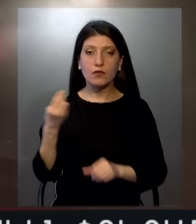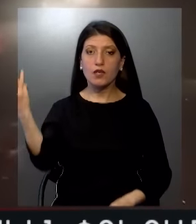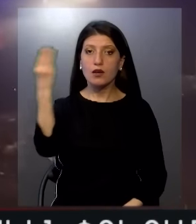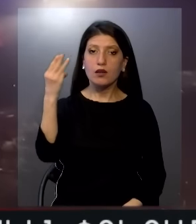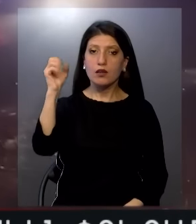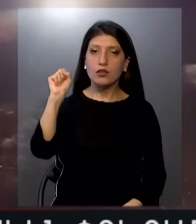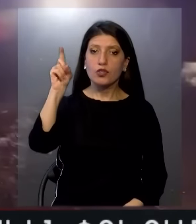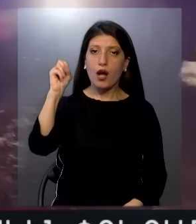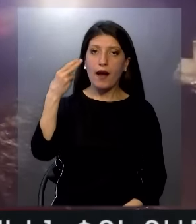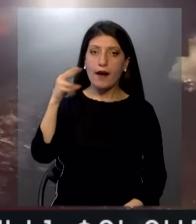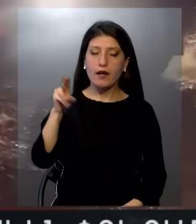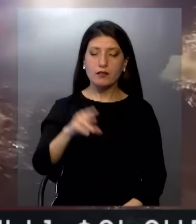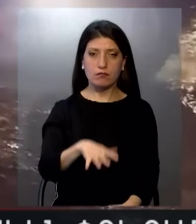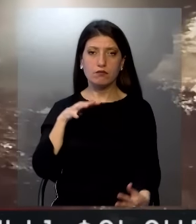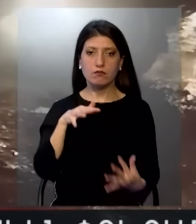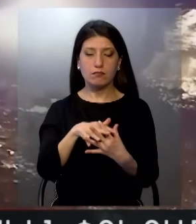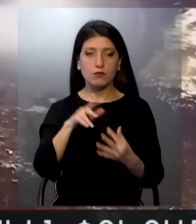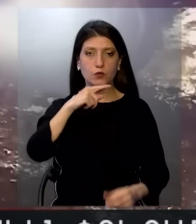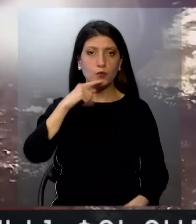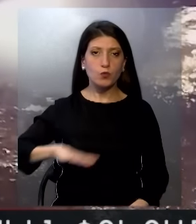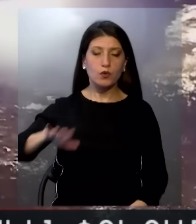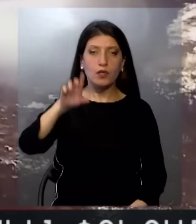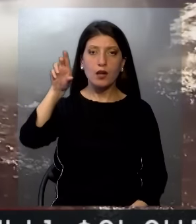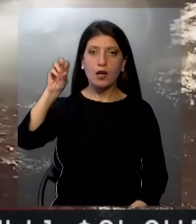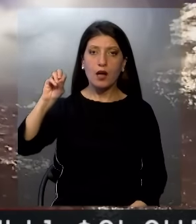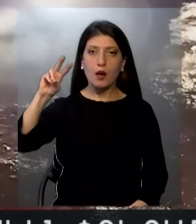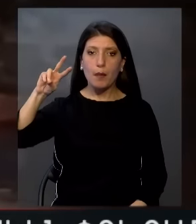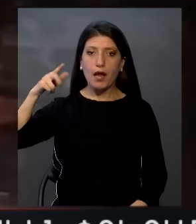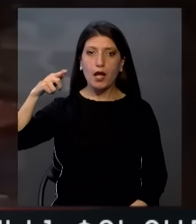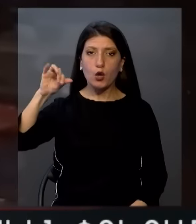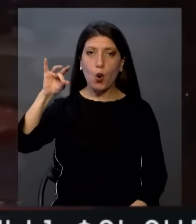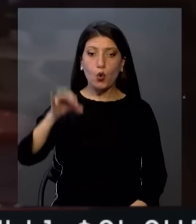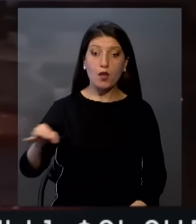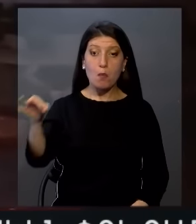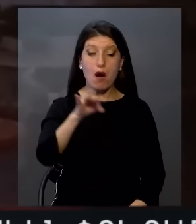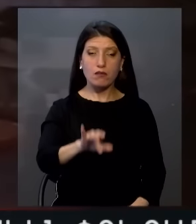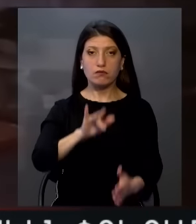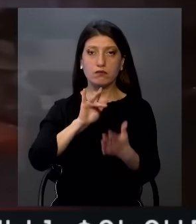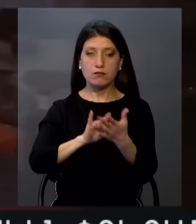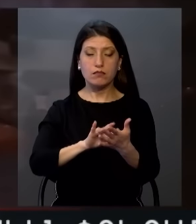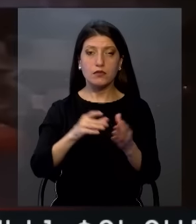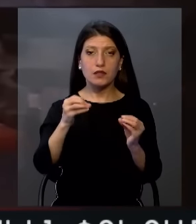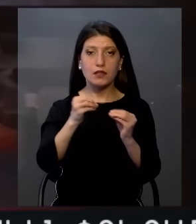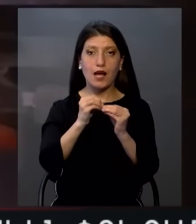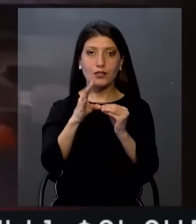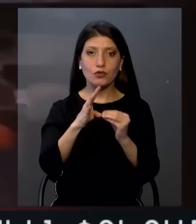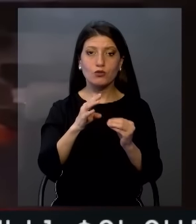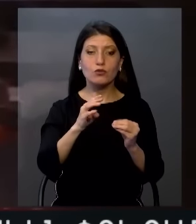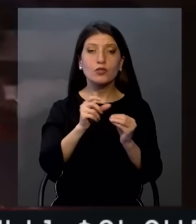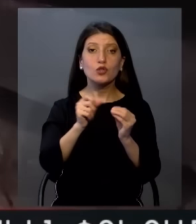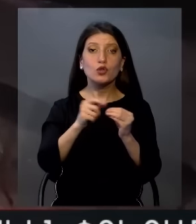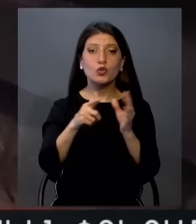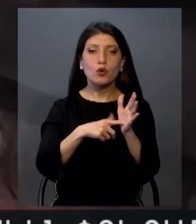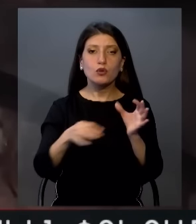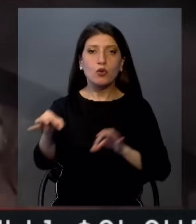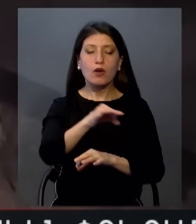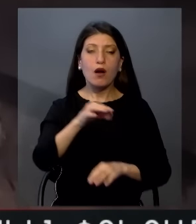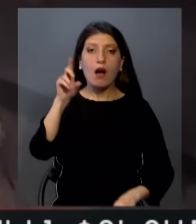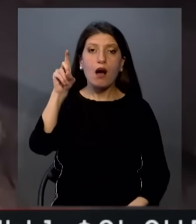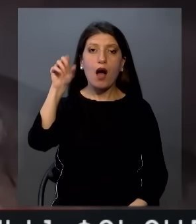շահիդներ են, որոնք հարձակվել են Ռուսաստանի Բելգորոդի մարզից։ 14 դրոններից մի քանիսը Խարկովի